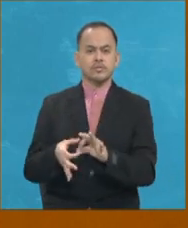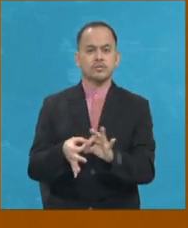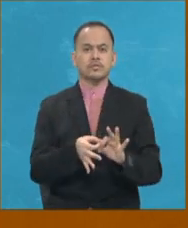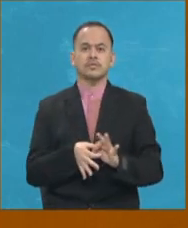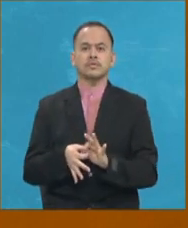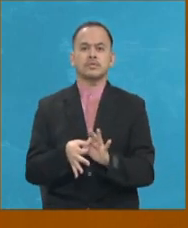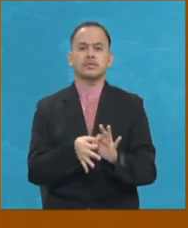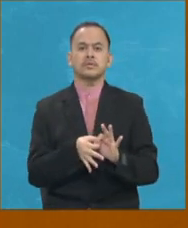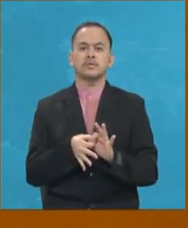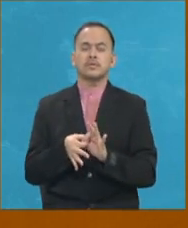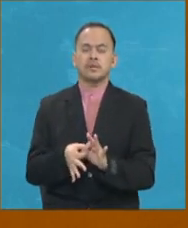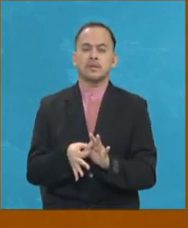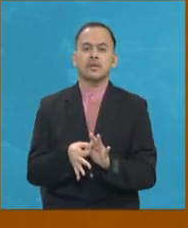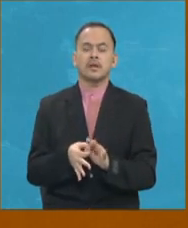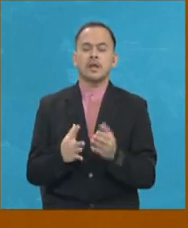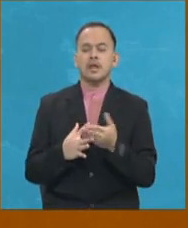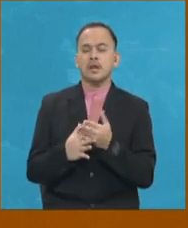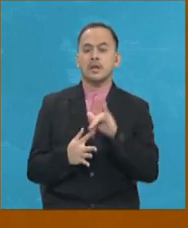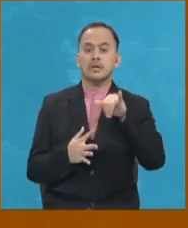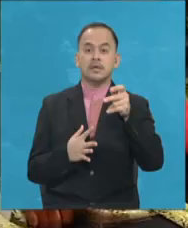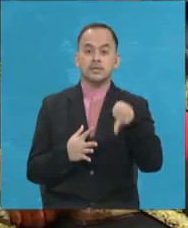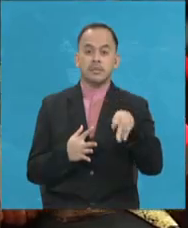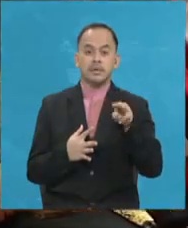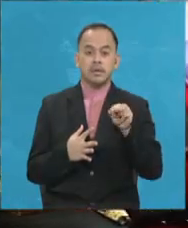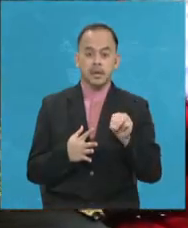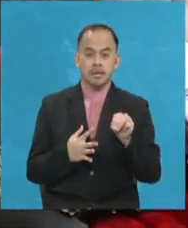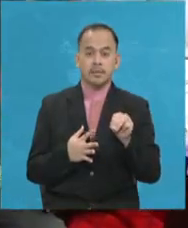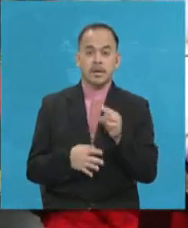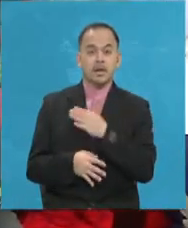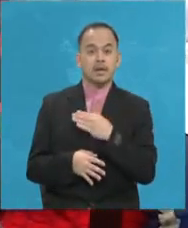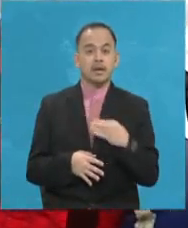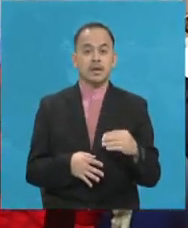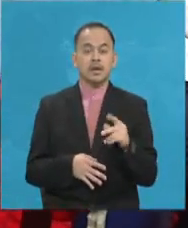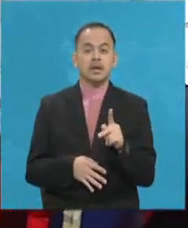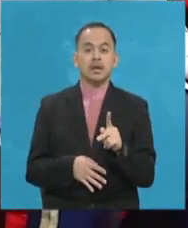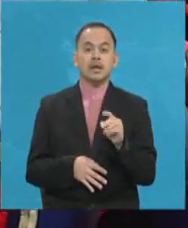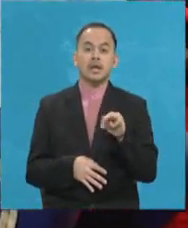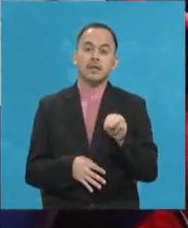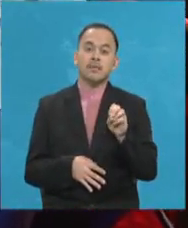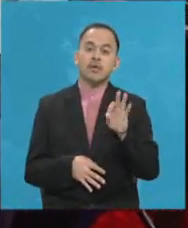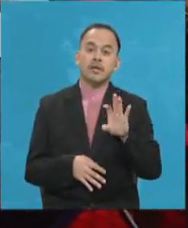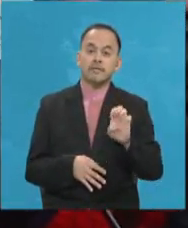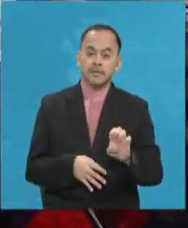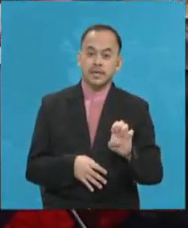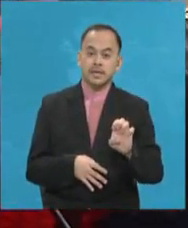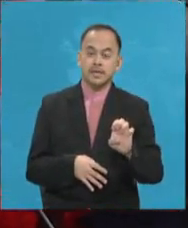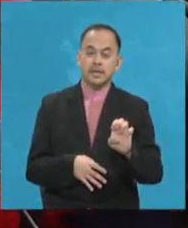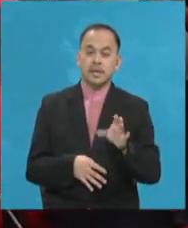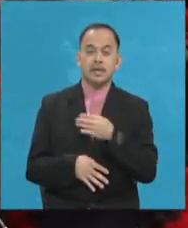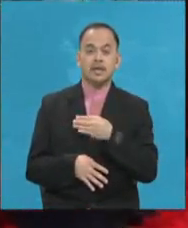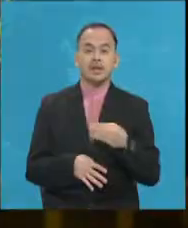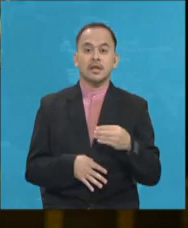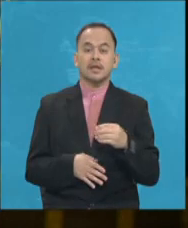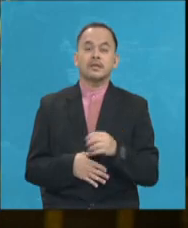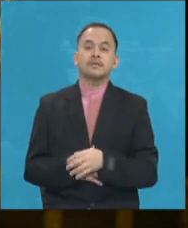sama Hai diantara jabatan Perdana Menteri Hai dengan kementerian keuangan dan